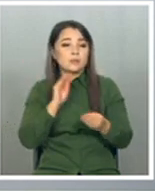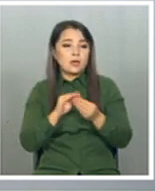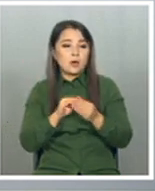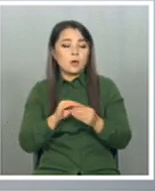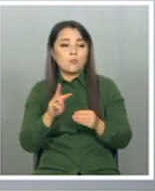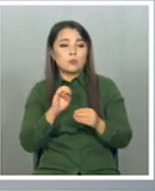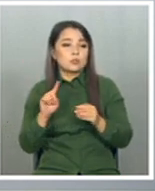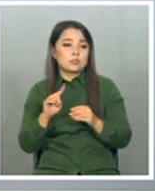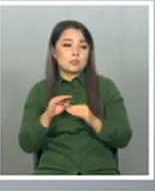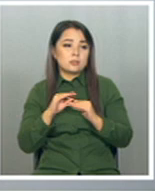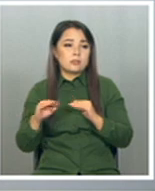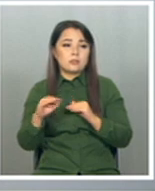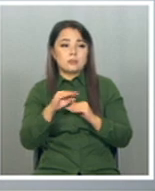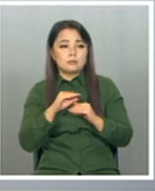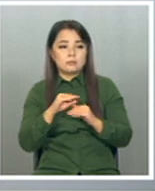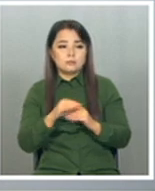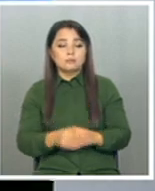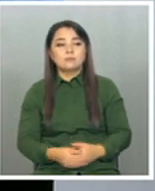мұздық.